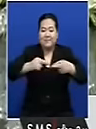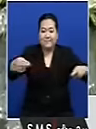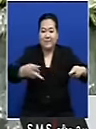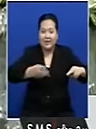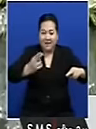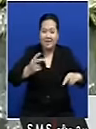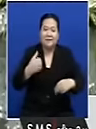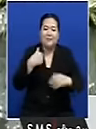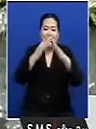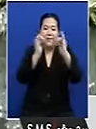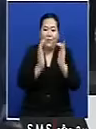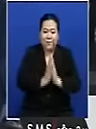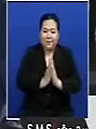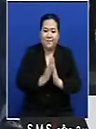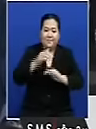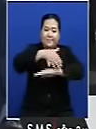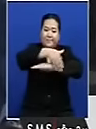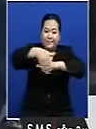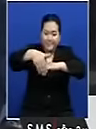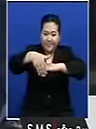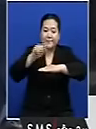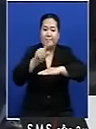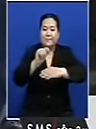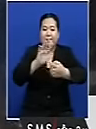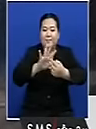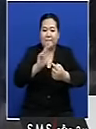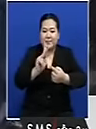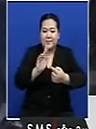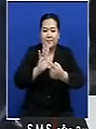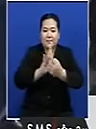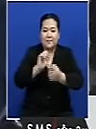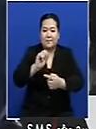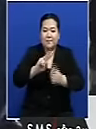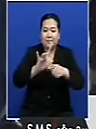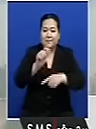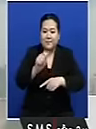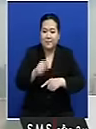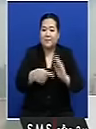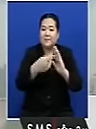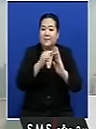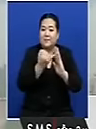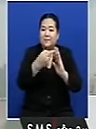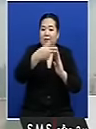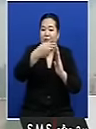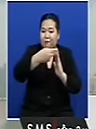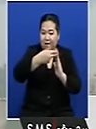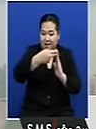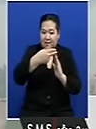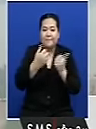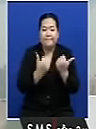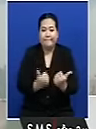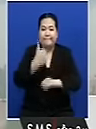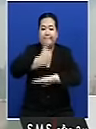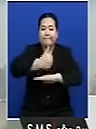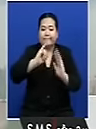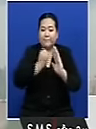ที่วัดผาตากเสื้อบ้านผาตั้งตำบลผาตั้งอำเภอสังคมนะคะที่จังหวัดหนองคายนั่นเองทางผู้ว่าราชการ